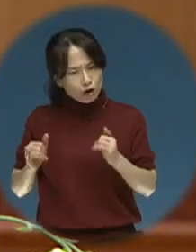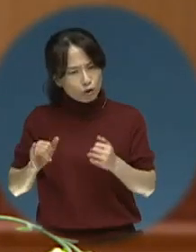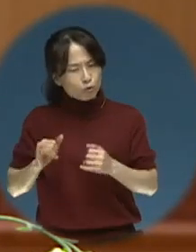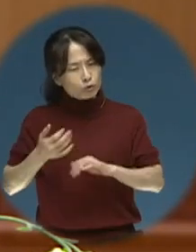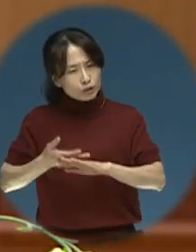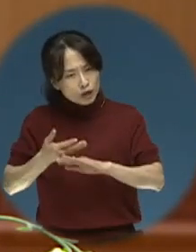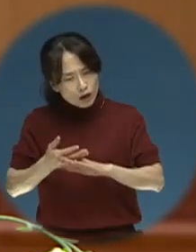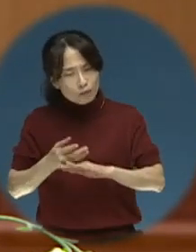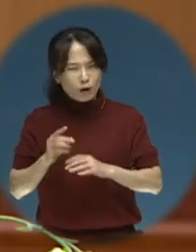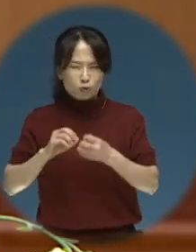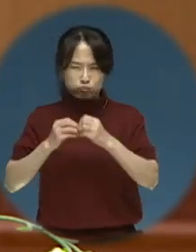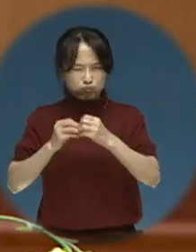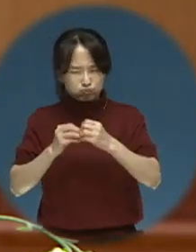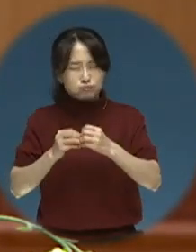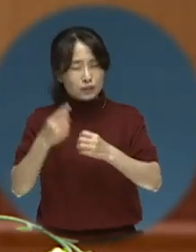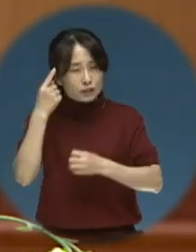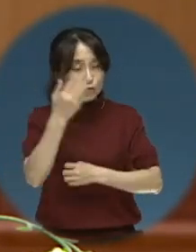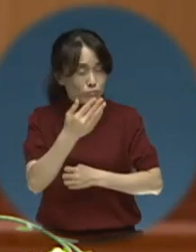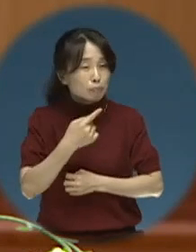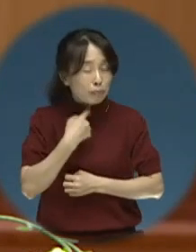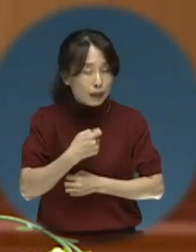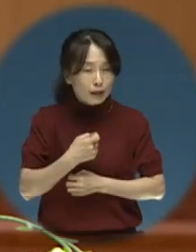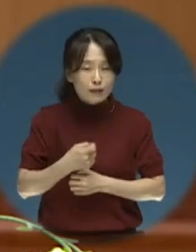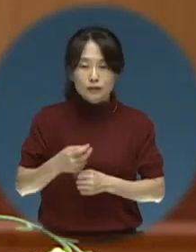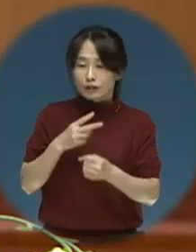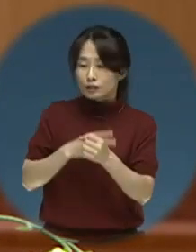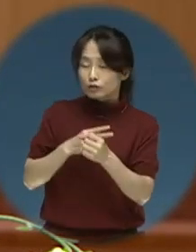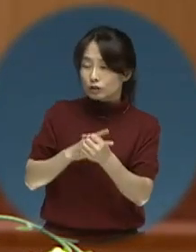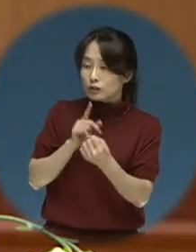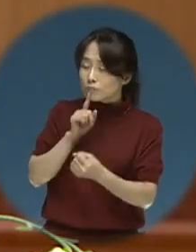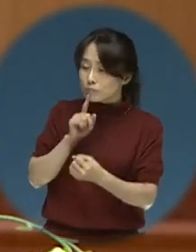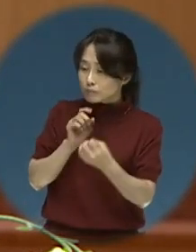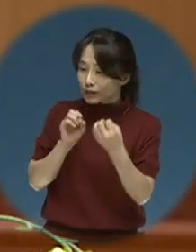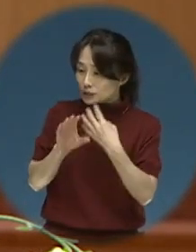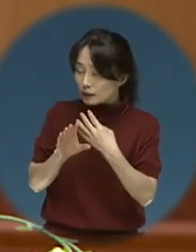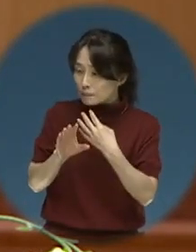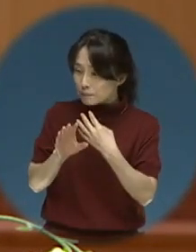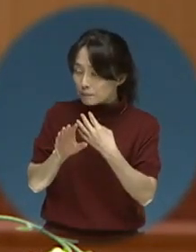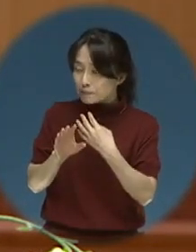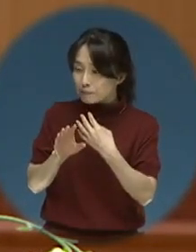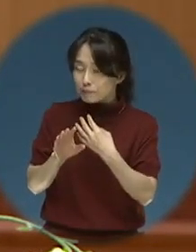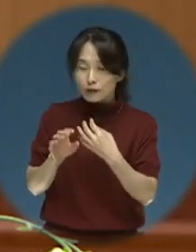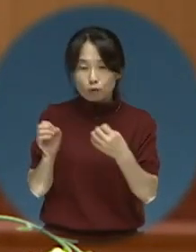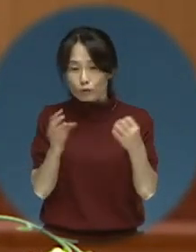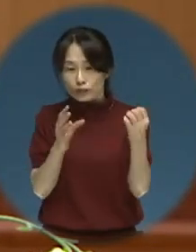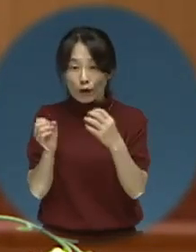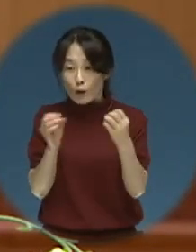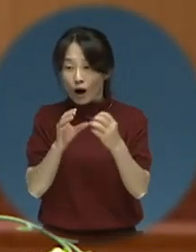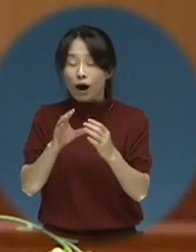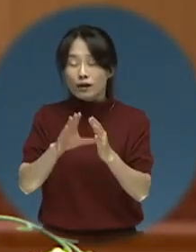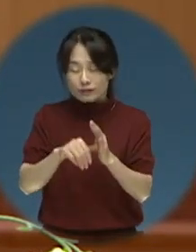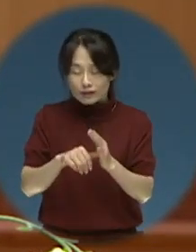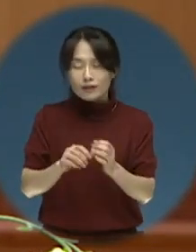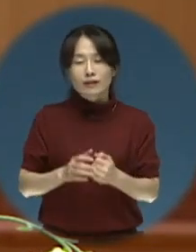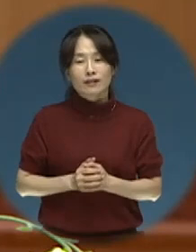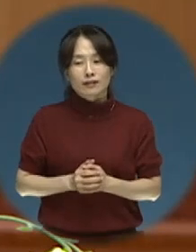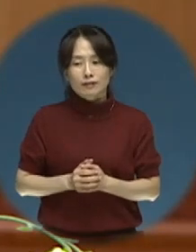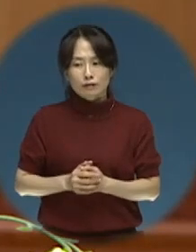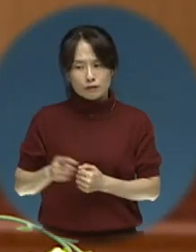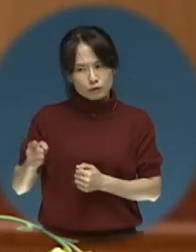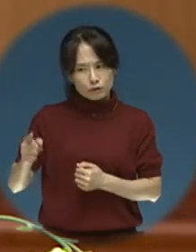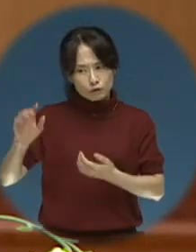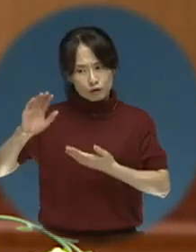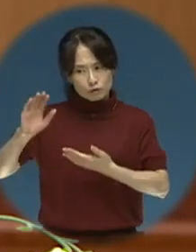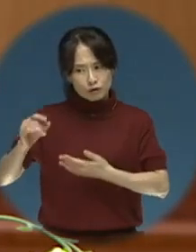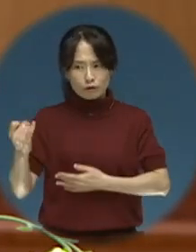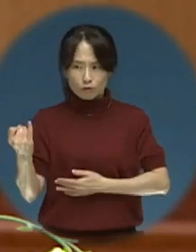질문을 했어요. 그랬더니 이제 선생님 뭐라고 대답을 하셨는데 그게 아마 이렇게 아 이런 묘상한